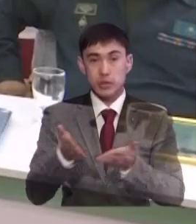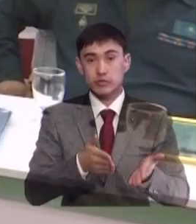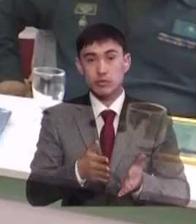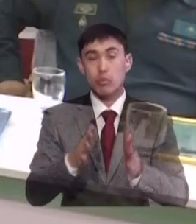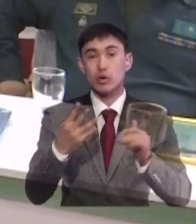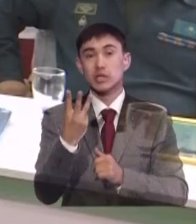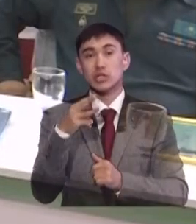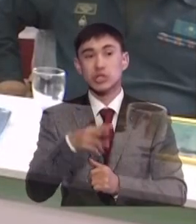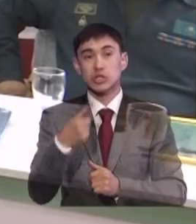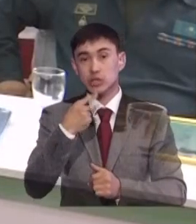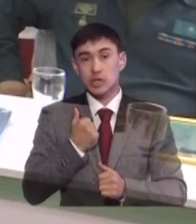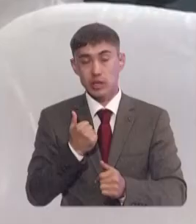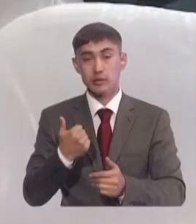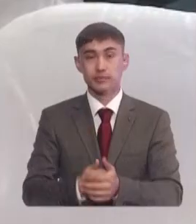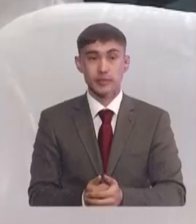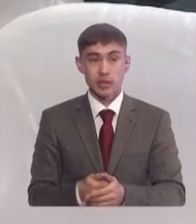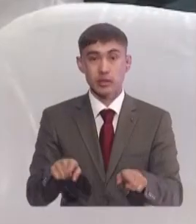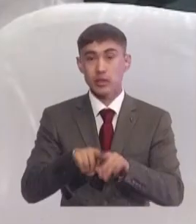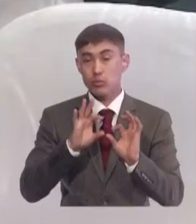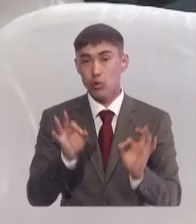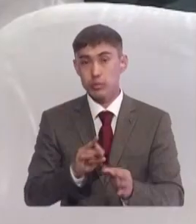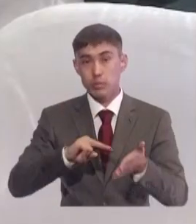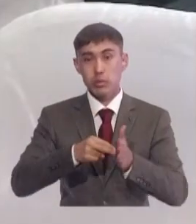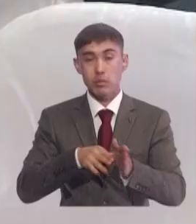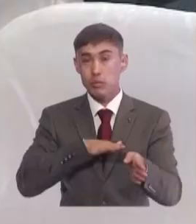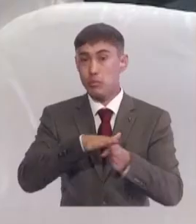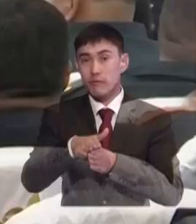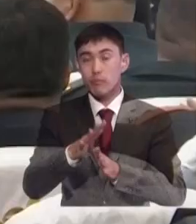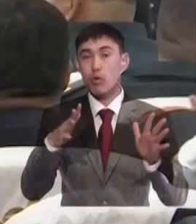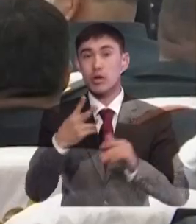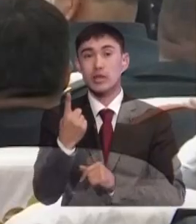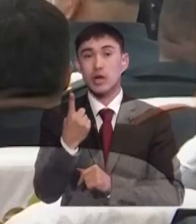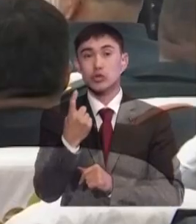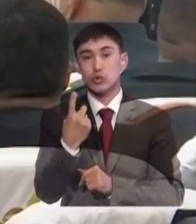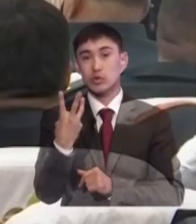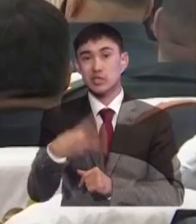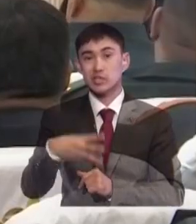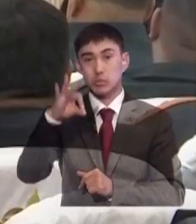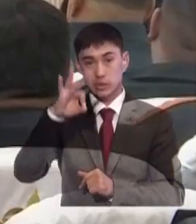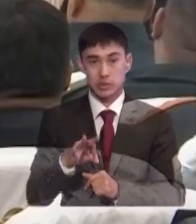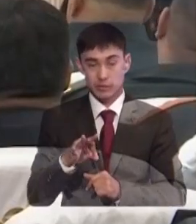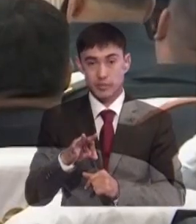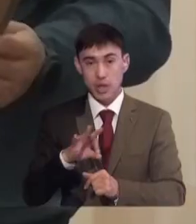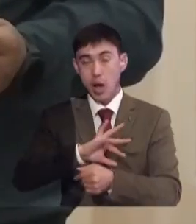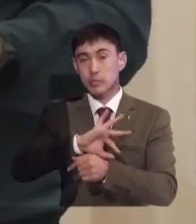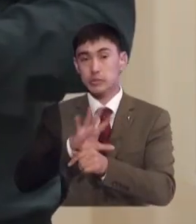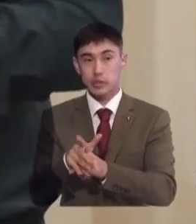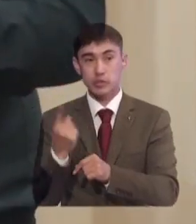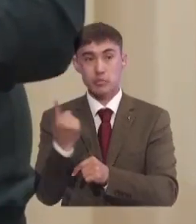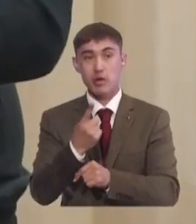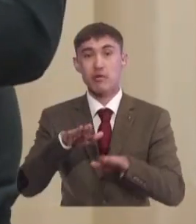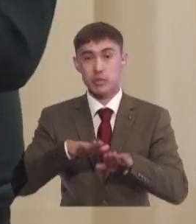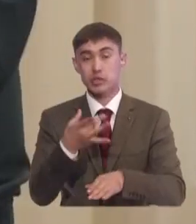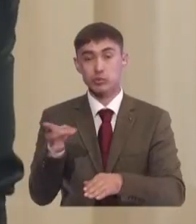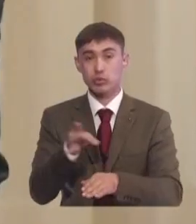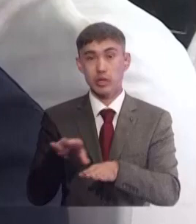более 3000 солдат-срочников. Таким образом, план был перевыполнен более чем на 130%, что обеспечило первое место